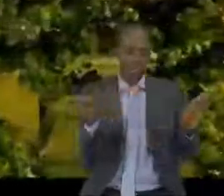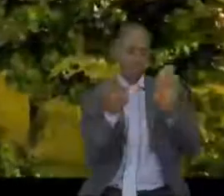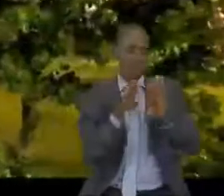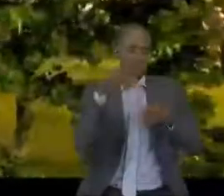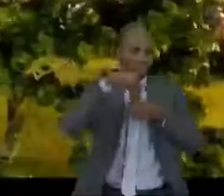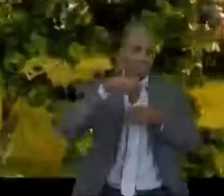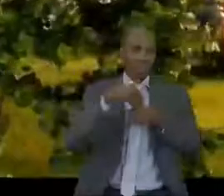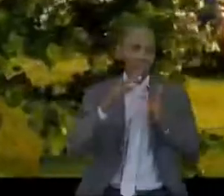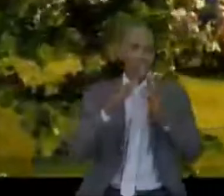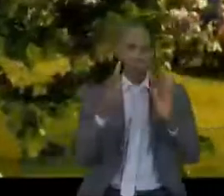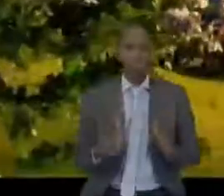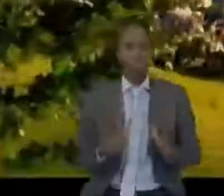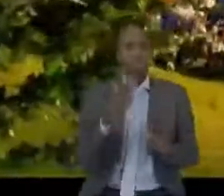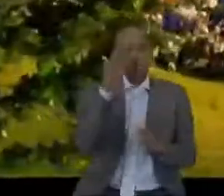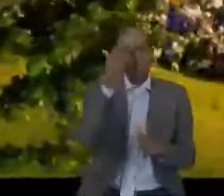parce qu'il n'a pas